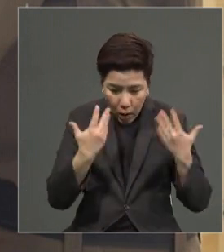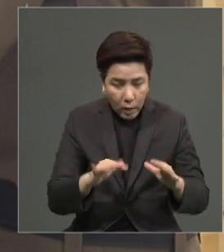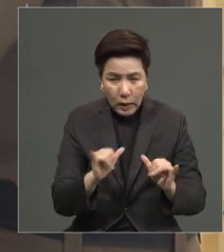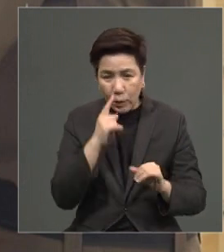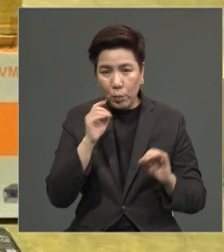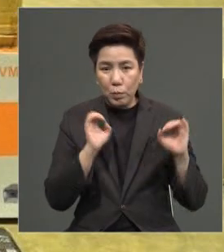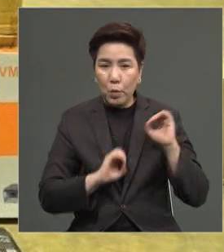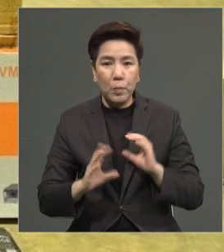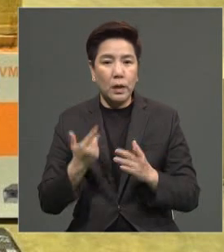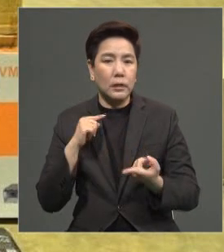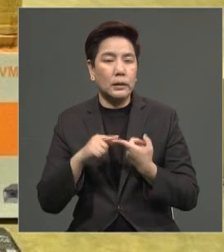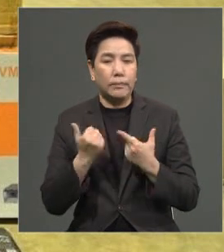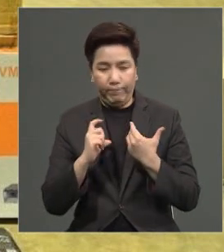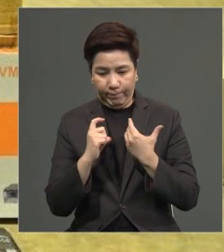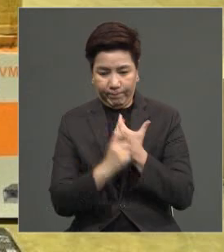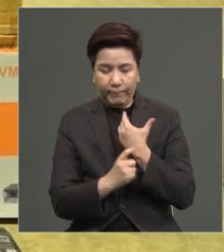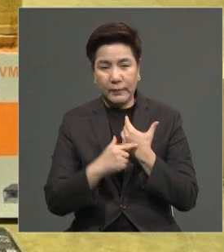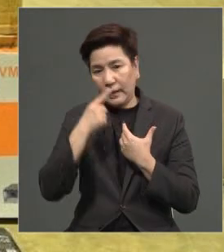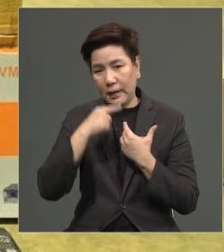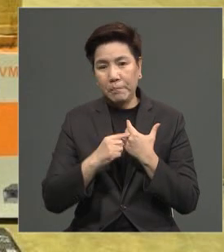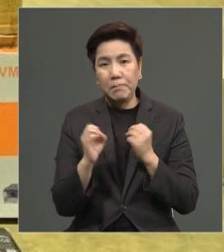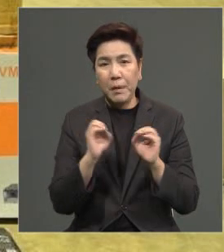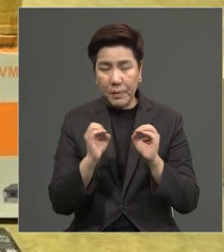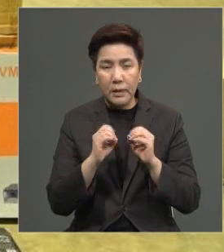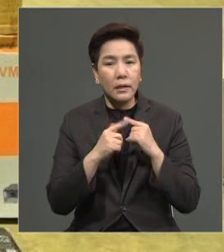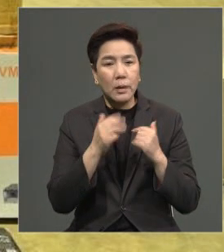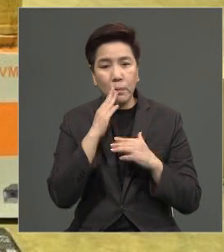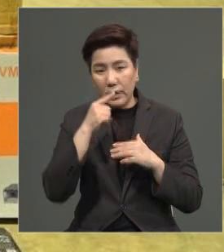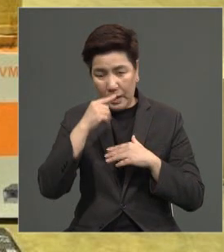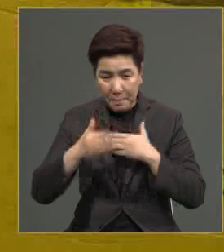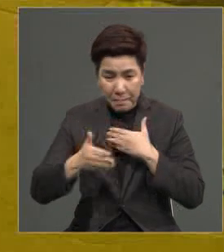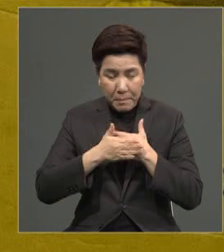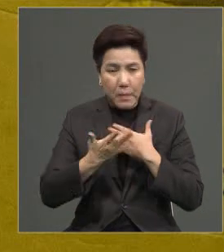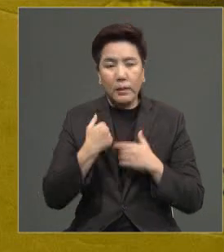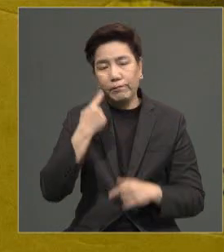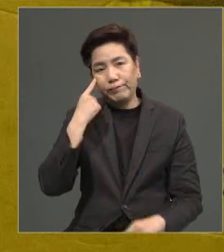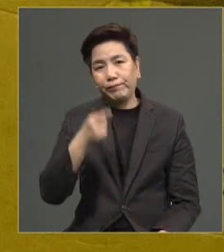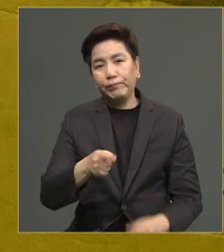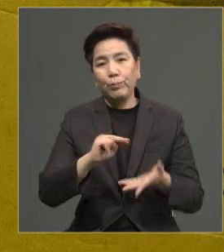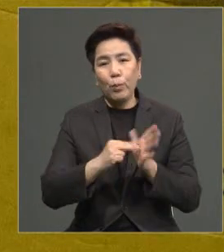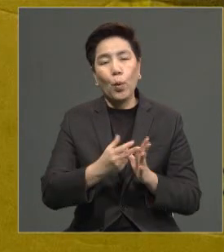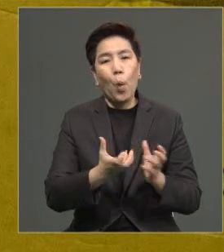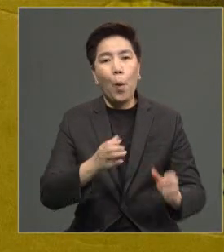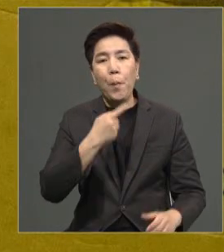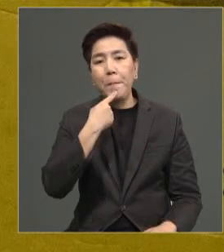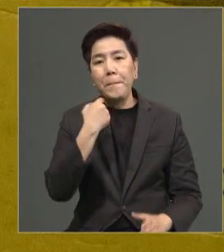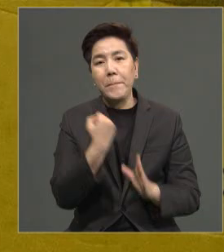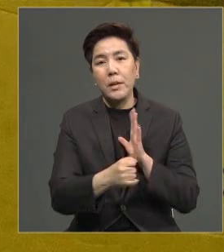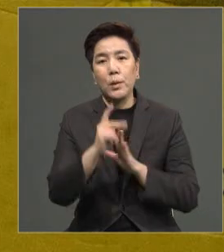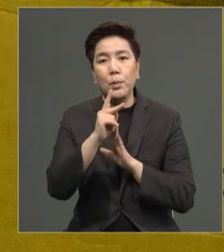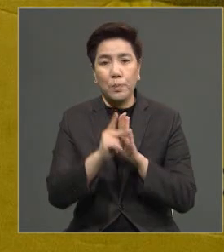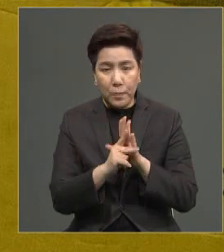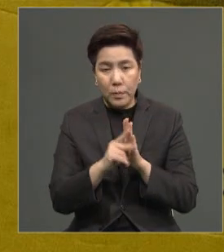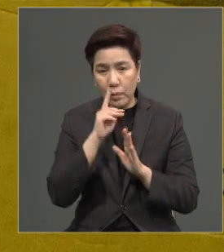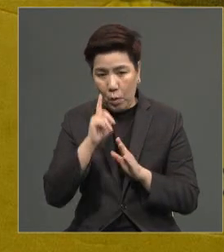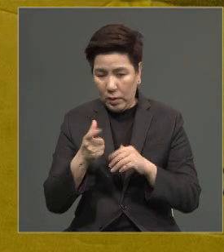จะไม่ปลอดภัยเนี่ยมันก็จะไม่มีฉลากภาษาไทยนะอย่างน้อยๆถ้าไม่มีฉลากภาษาไทยเนี่ยคุณชัวร์ได้เลยว่าของพวกเเถื่อนนะฮะต้องมี